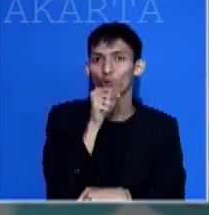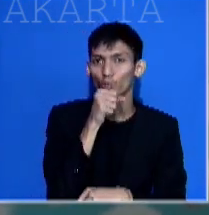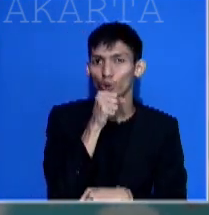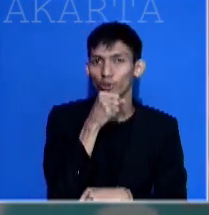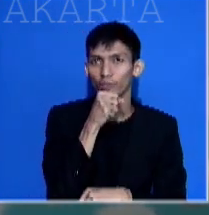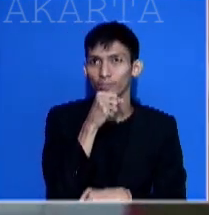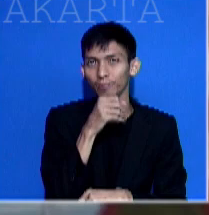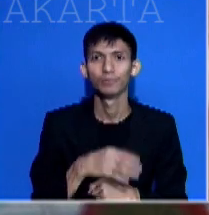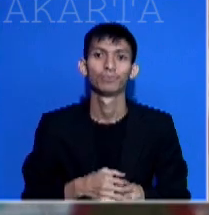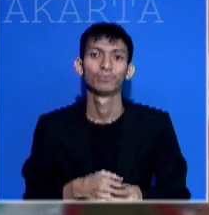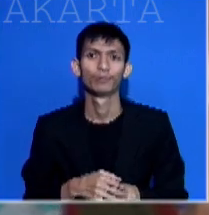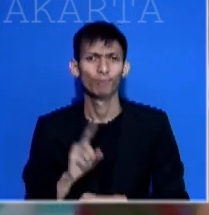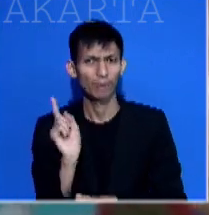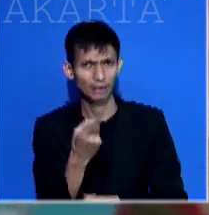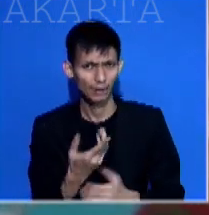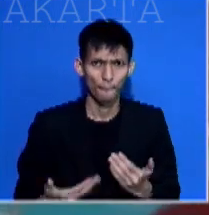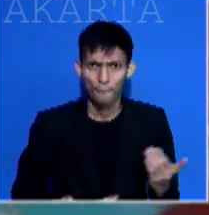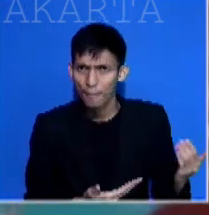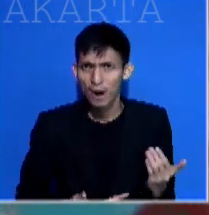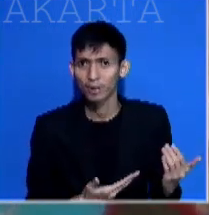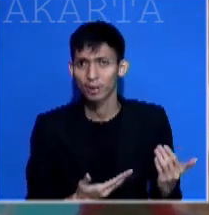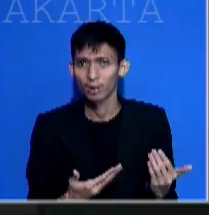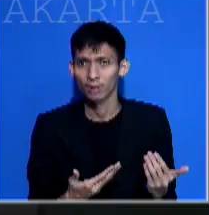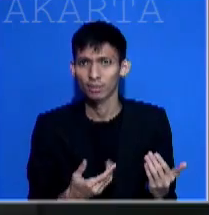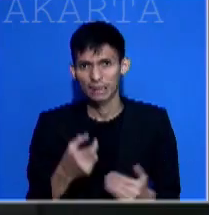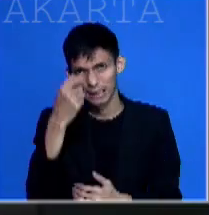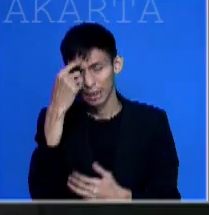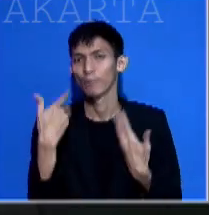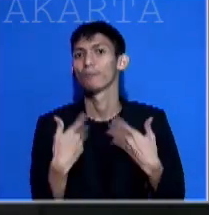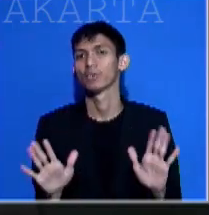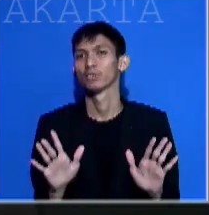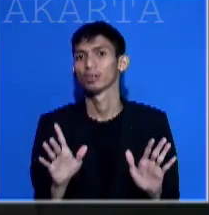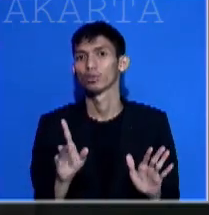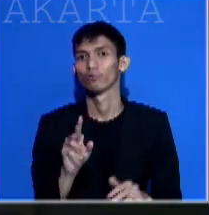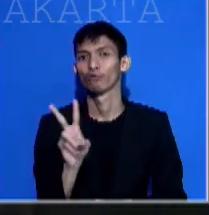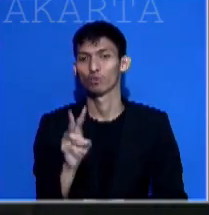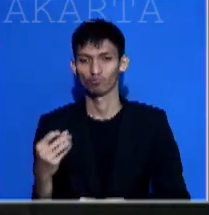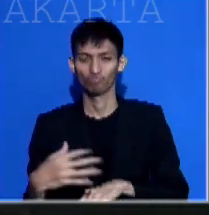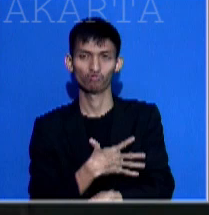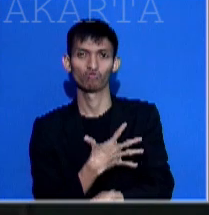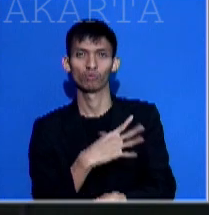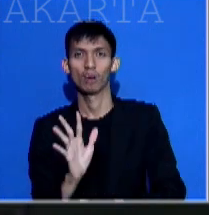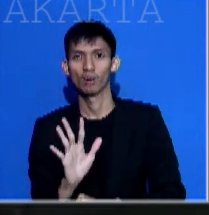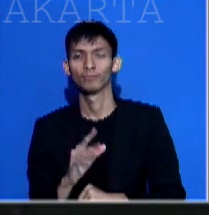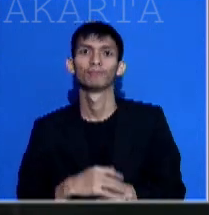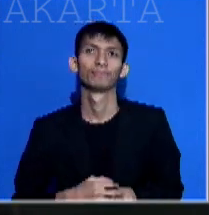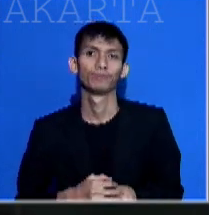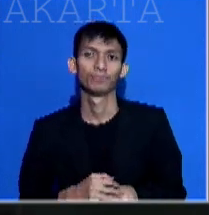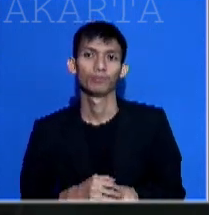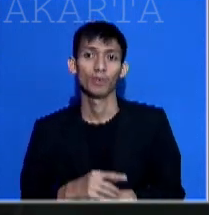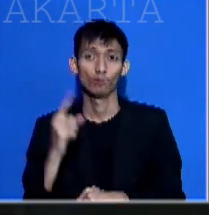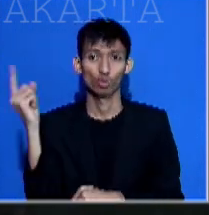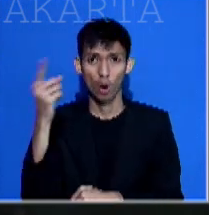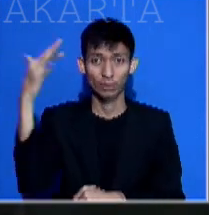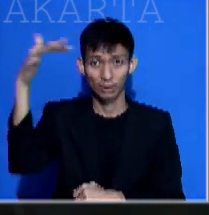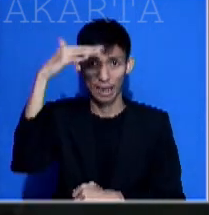itu guna memastikan bayi terbebas dari ancaman penyakit akibat virus. DIY dan secara nasional seluruh Indonesia, jadi serentak kita